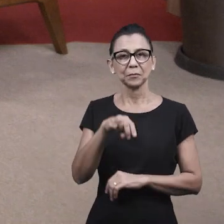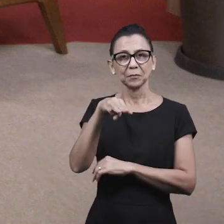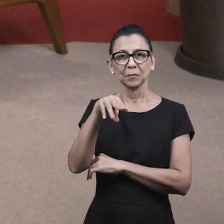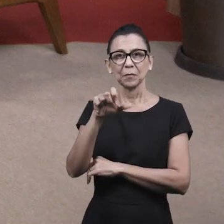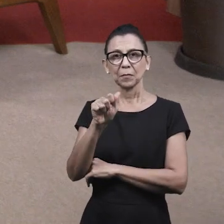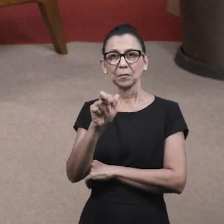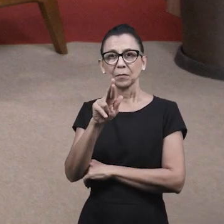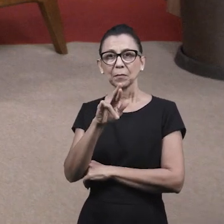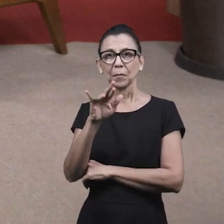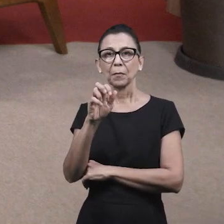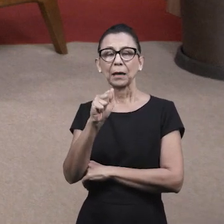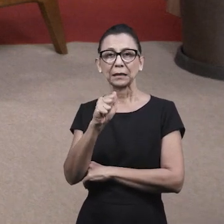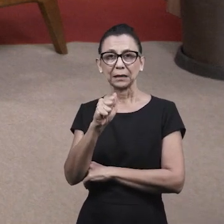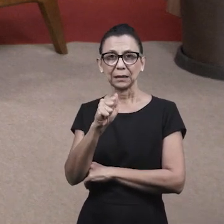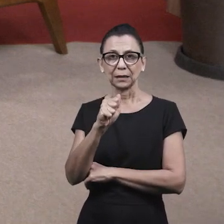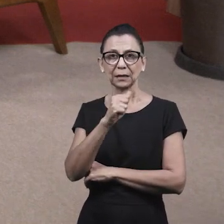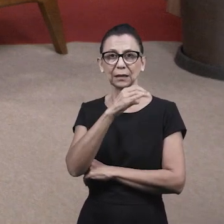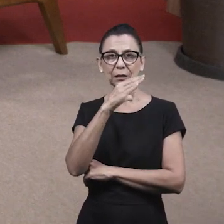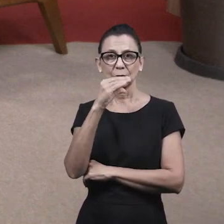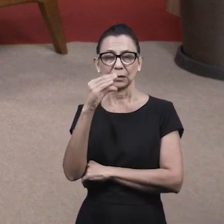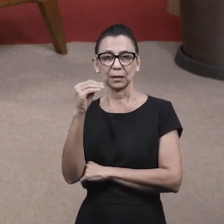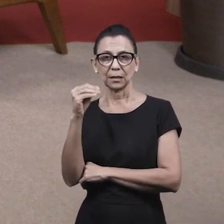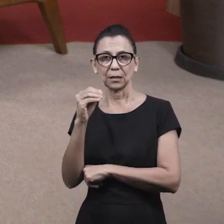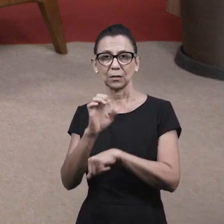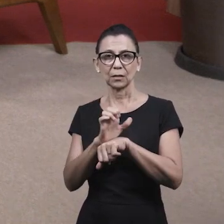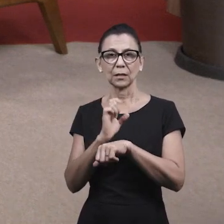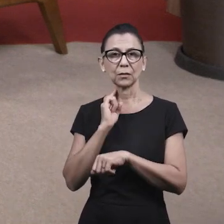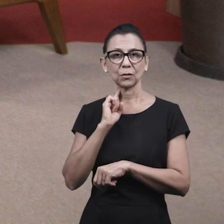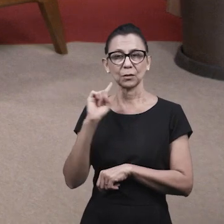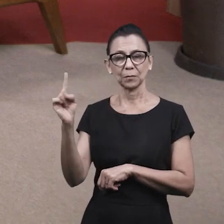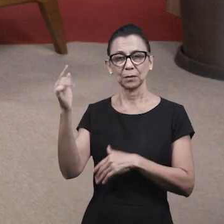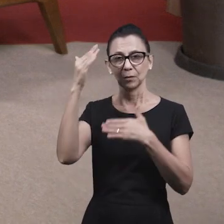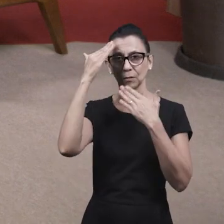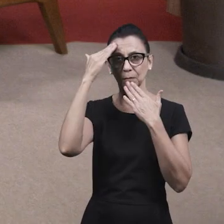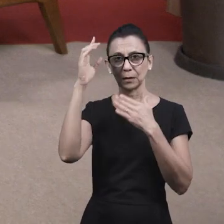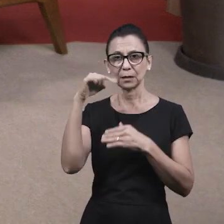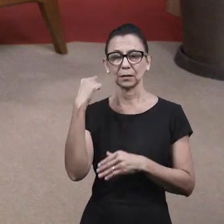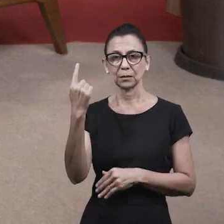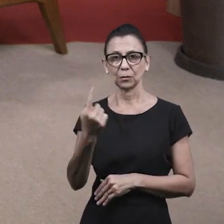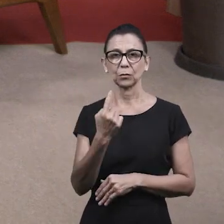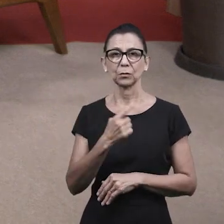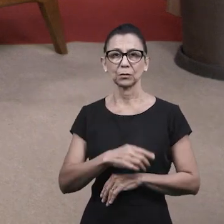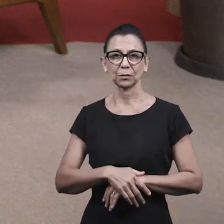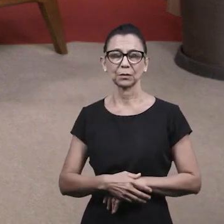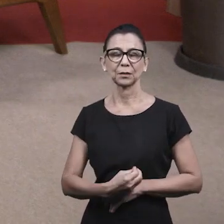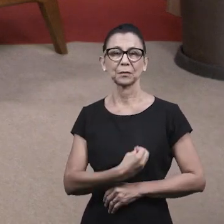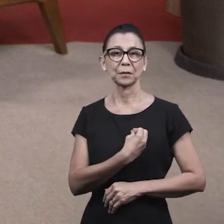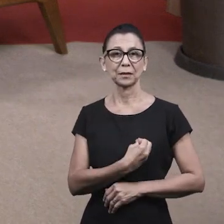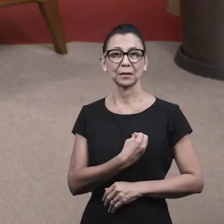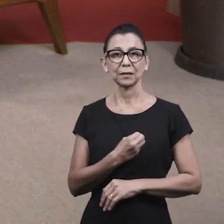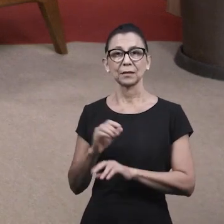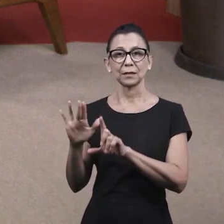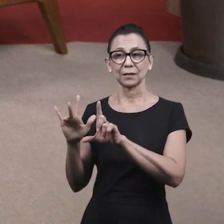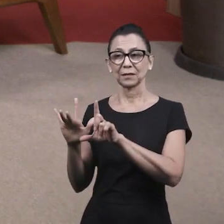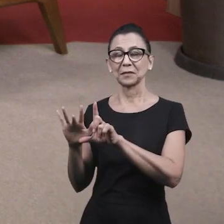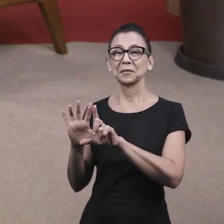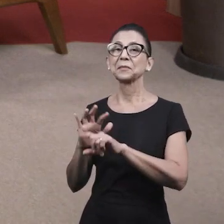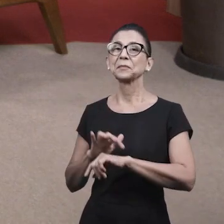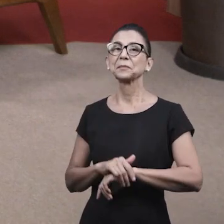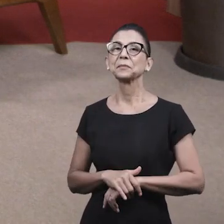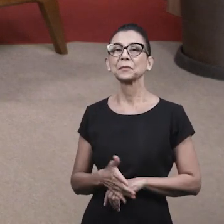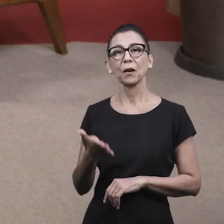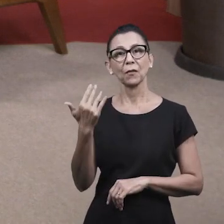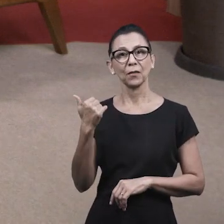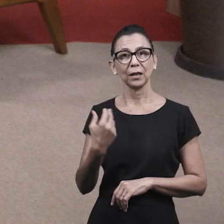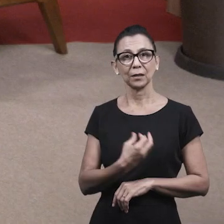est une adolescente d'Ituiutaba, Minas Gerais. Merci beaucoup à tous qui ont participé. Le QR code est à